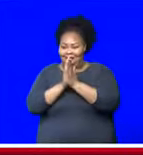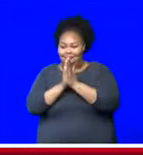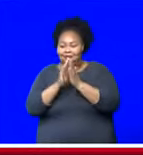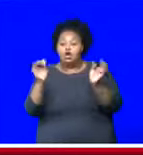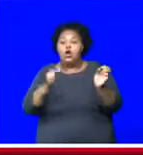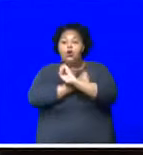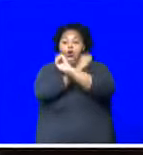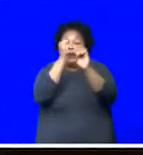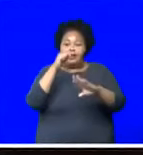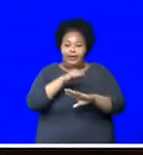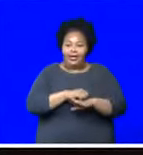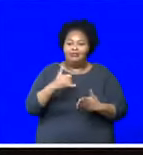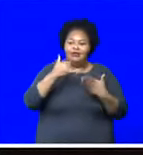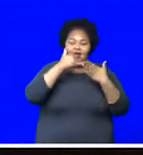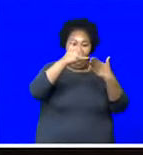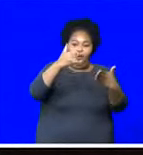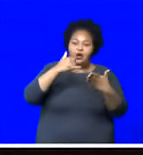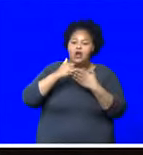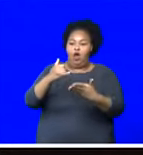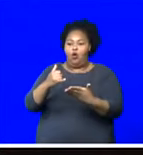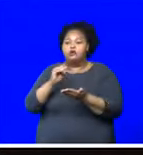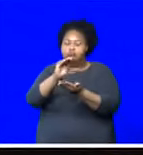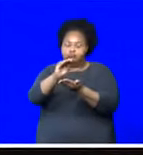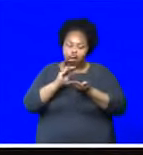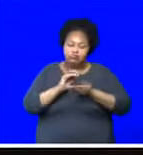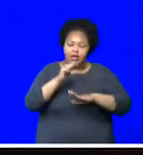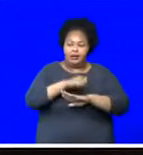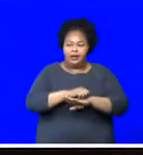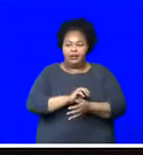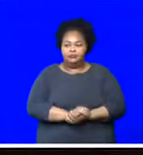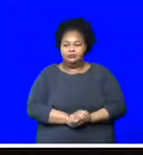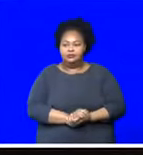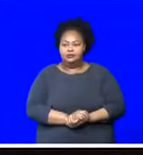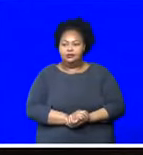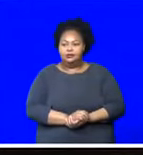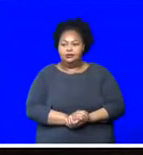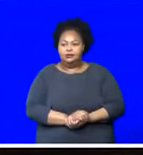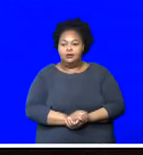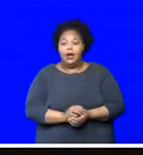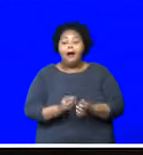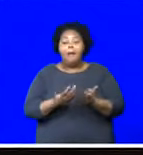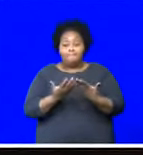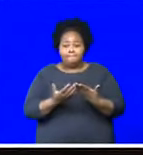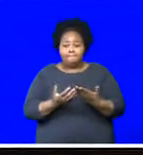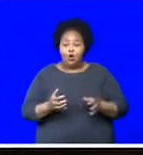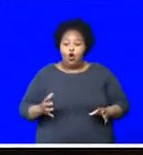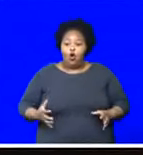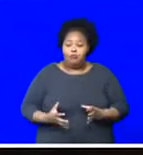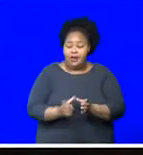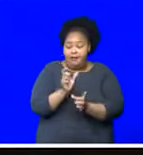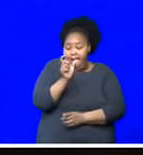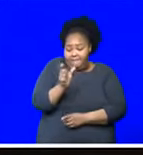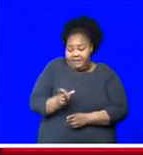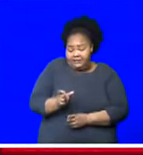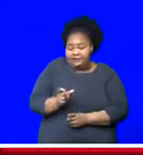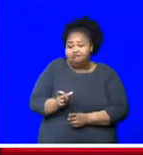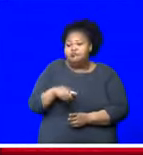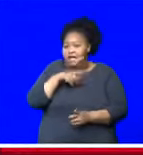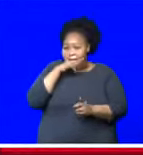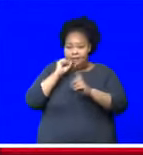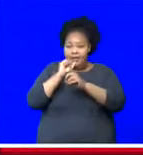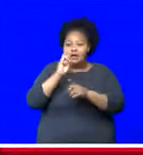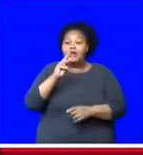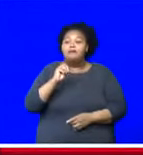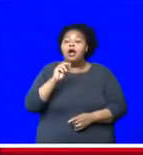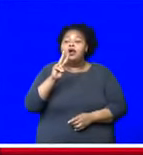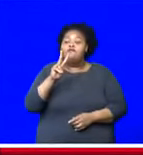ma-prizes lakhona. Umlimi lomkhulu Philmon Mavuso ukhuthathe emaswadi ukuthi alime kutata ukhona ukutiphilisa. Nangaba